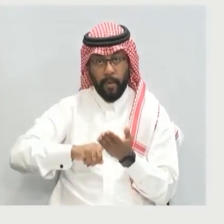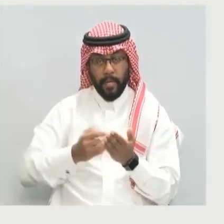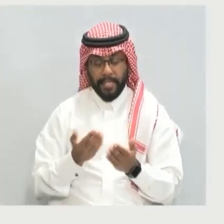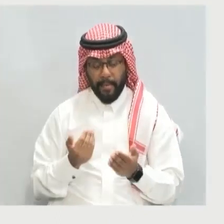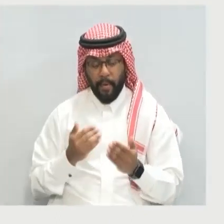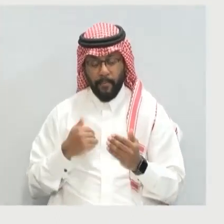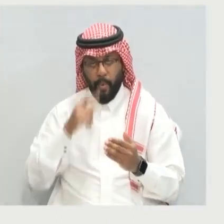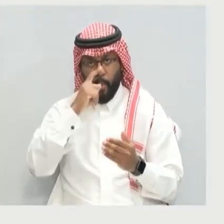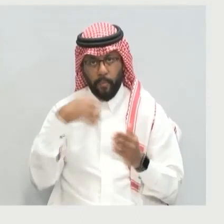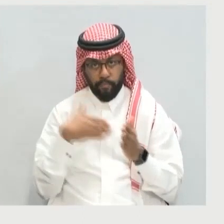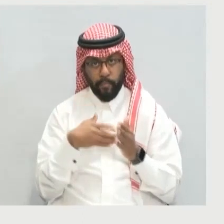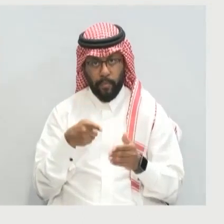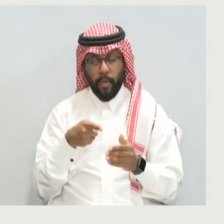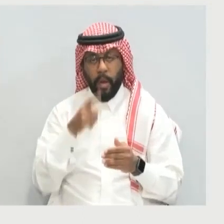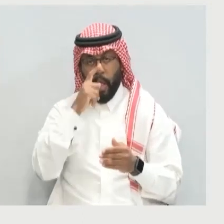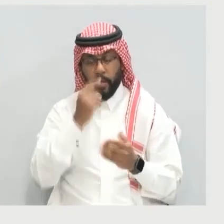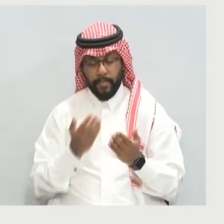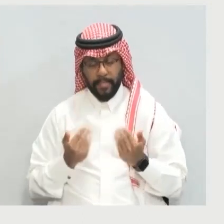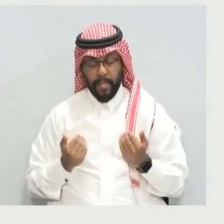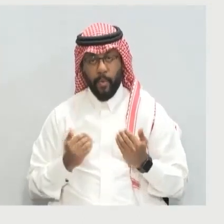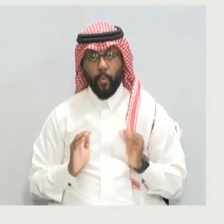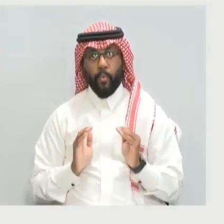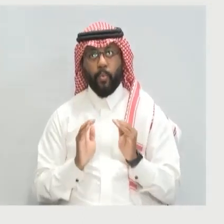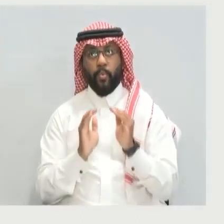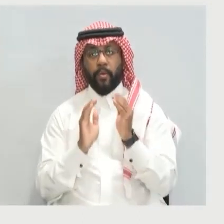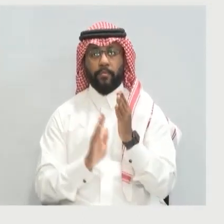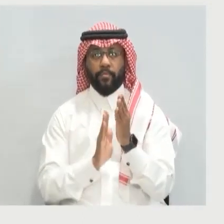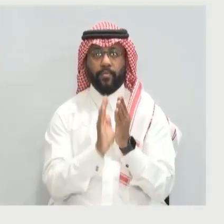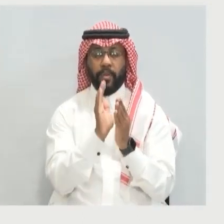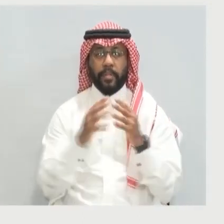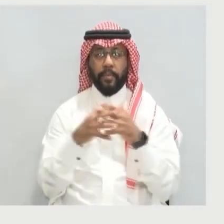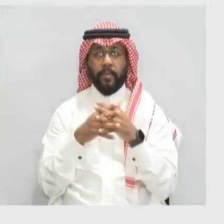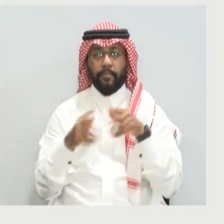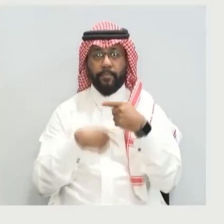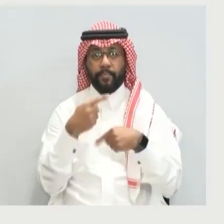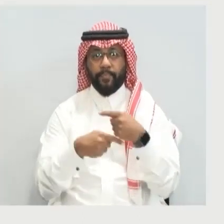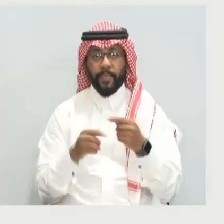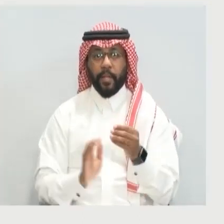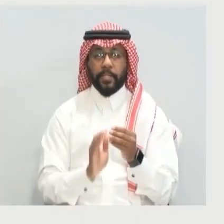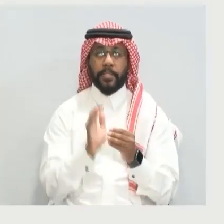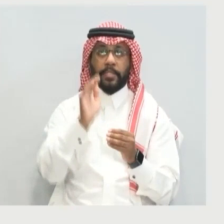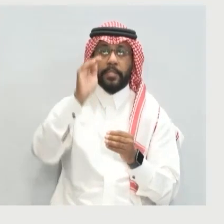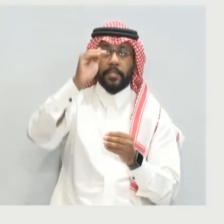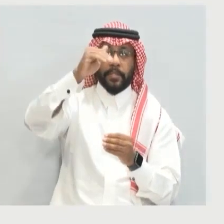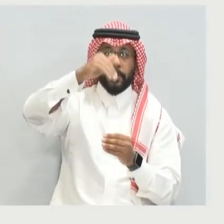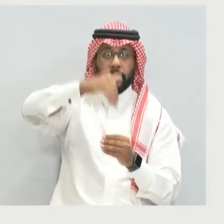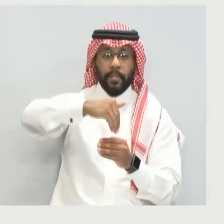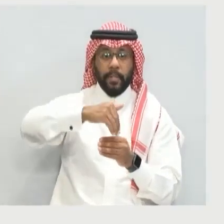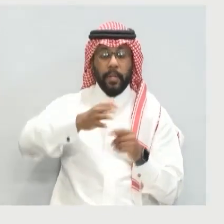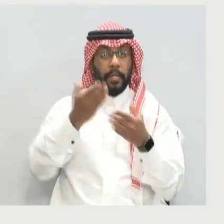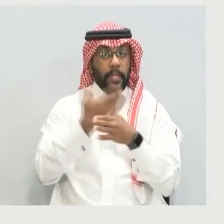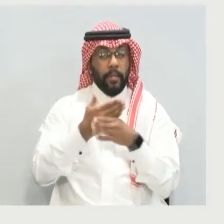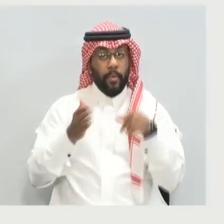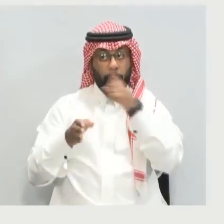حتى تعطيني النواتج ان تتغلب المواد المتفاعله على هذا الحاجز ولاحظ وضعت دائره